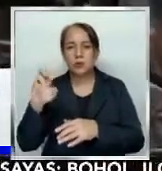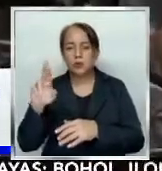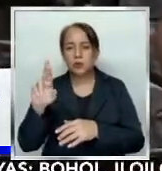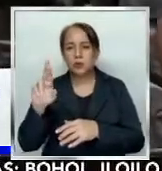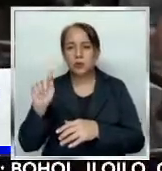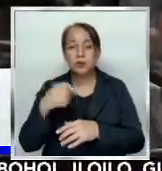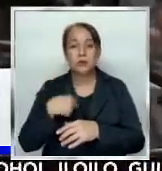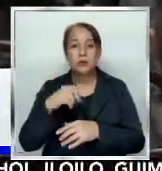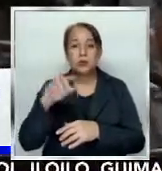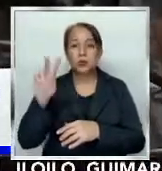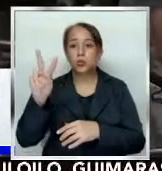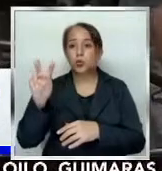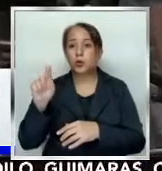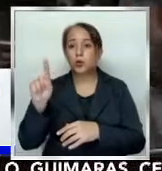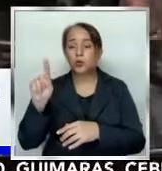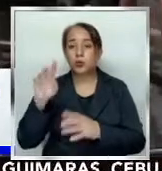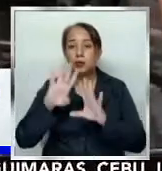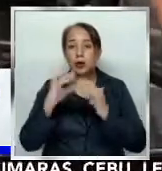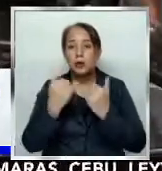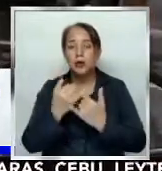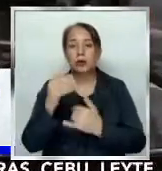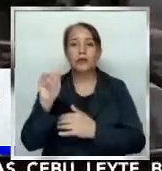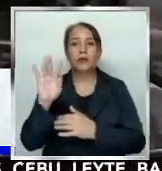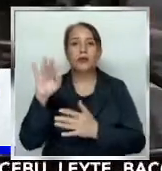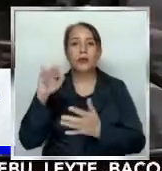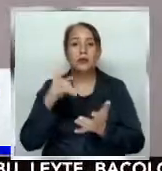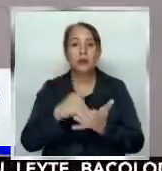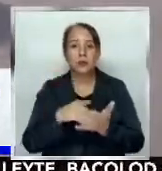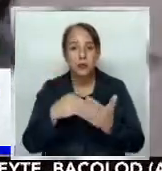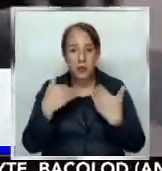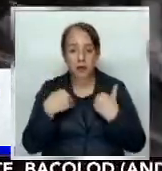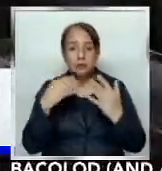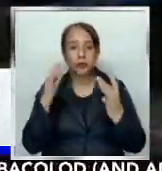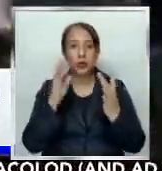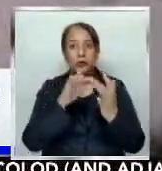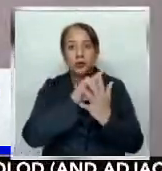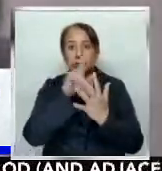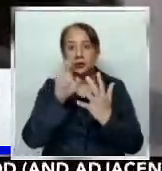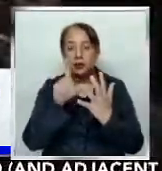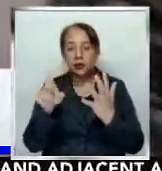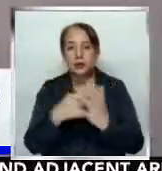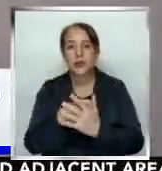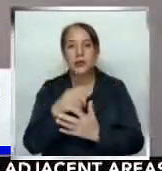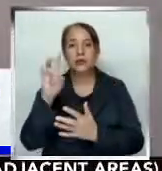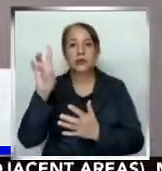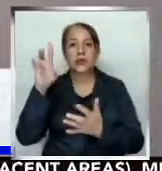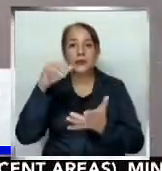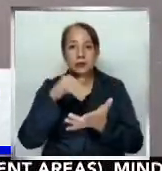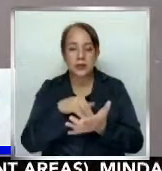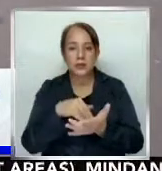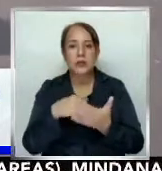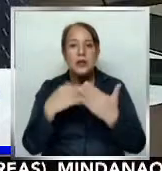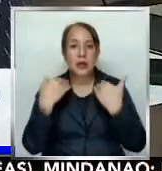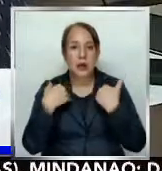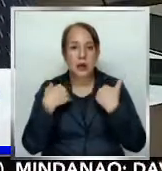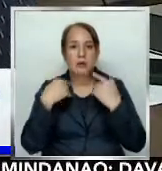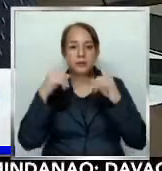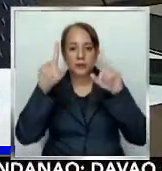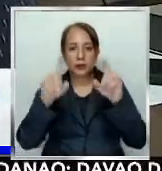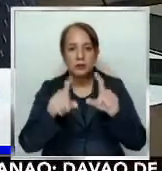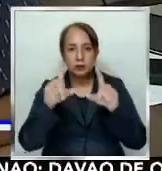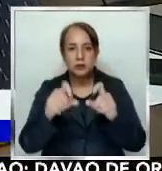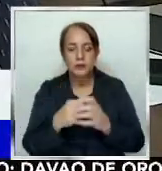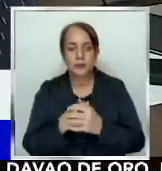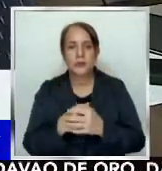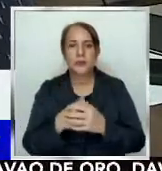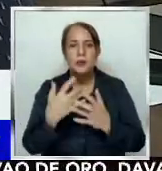Kahapon, umabot sa 15,000 na raw ang kanilang na-contact trace. Nasa 7,000 rin daw ang kanilang mga na-test. Nakikiusap